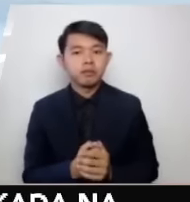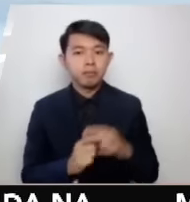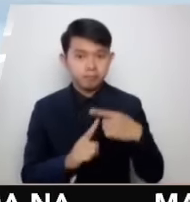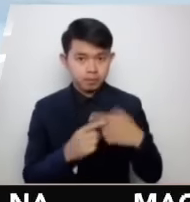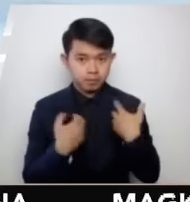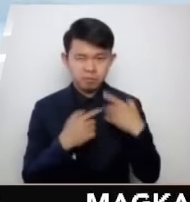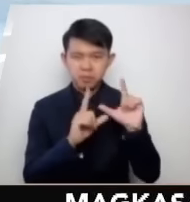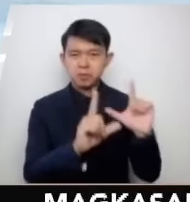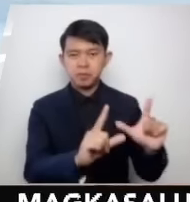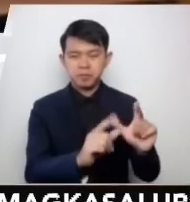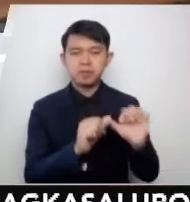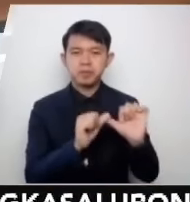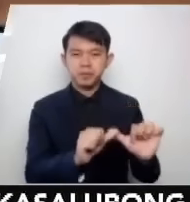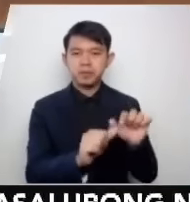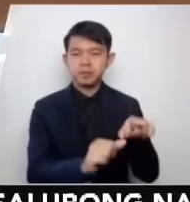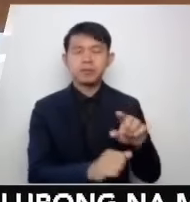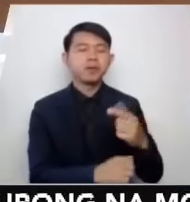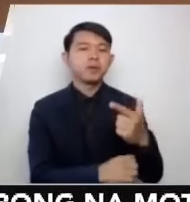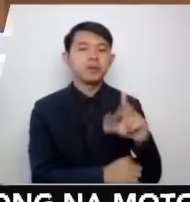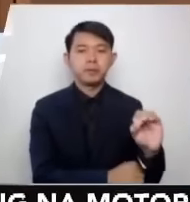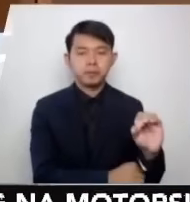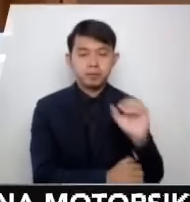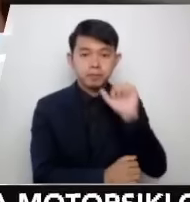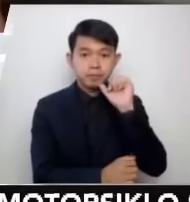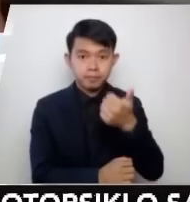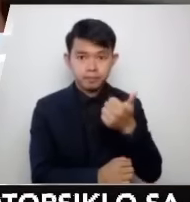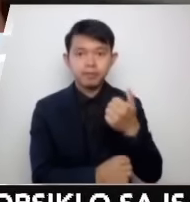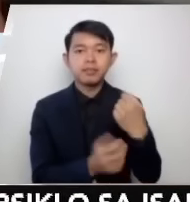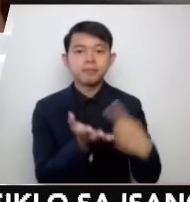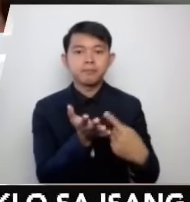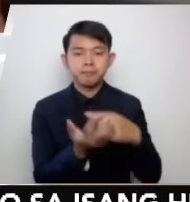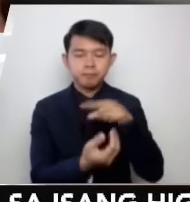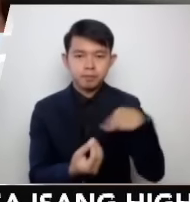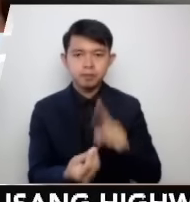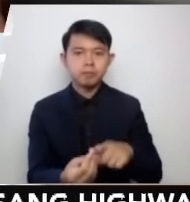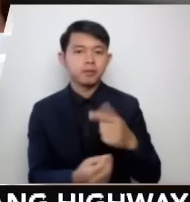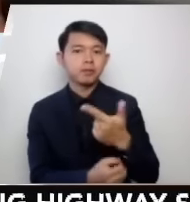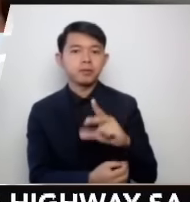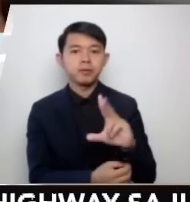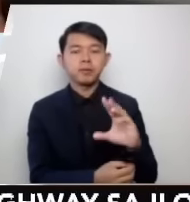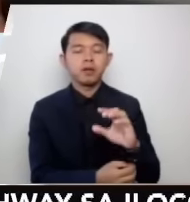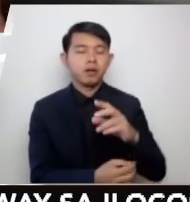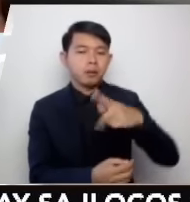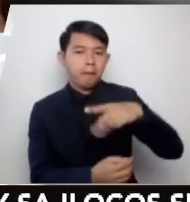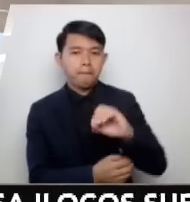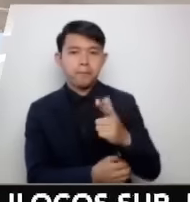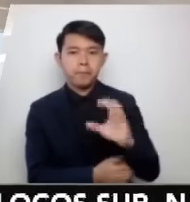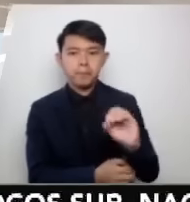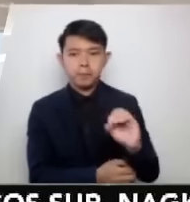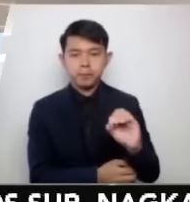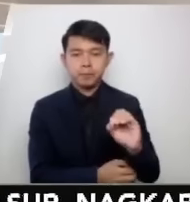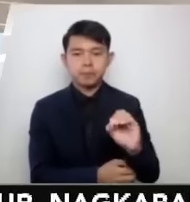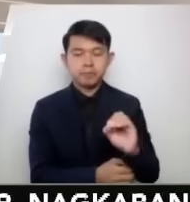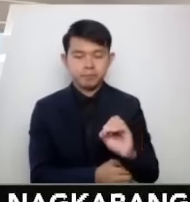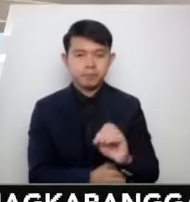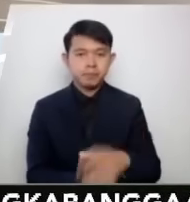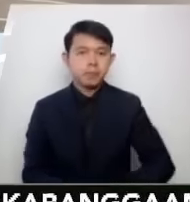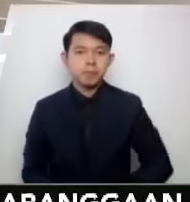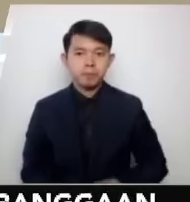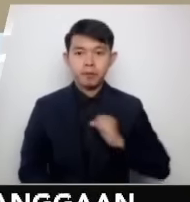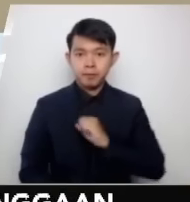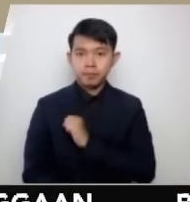na ang huling pagdinig ng Senado ukol sa mga illegal na Pogo. Sabi ni Senador Win Gatchalian, gusto niyang mag-focus na ang Senado sa Porac Pogo